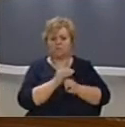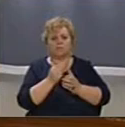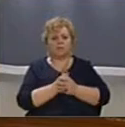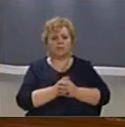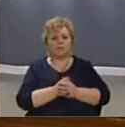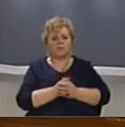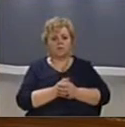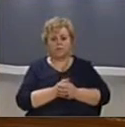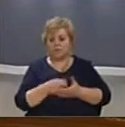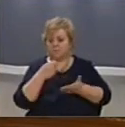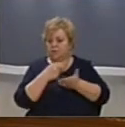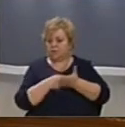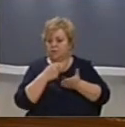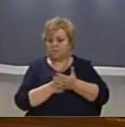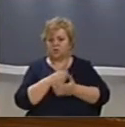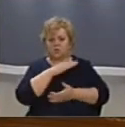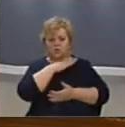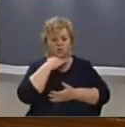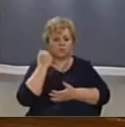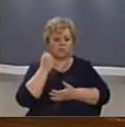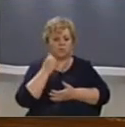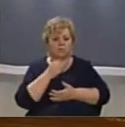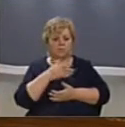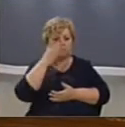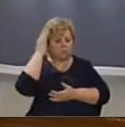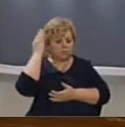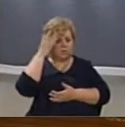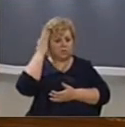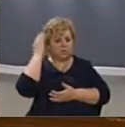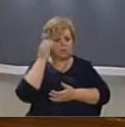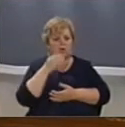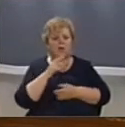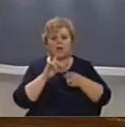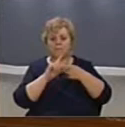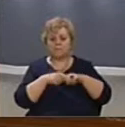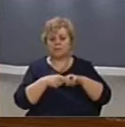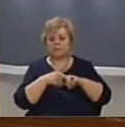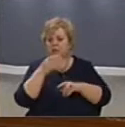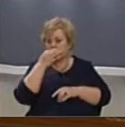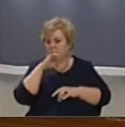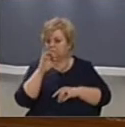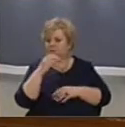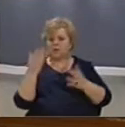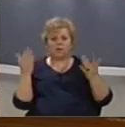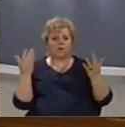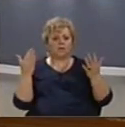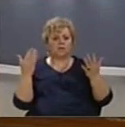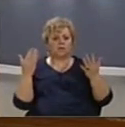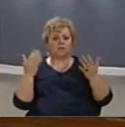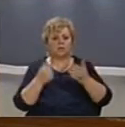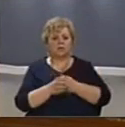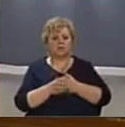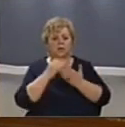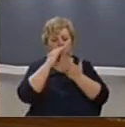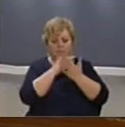gjatë blerjeve dhe shumë dyshime dhe dilema për kualitetin e këtyre blerjeve dhe sidomos për emisionet